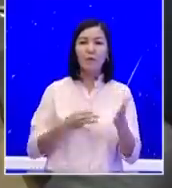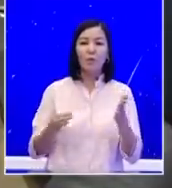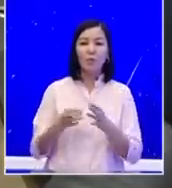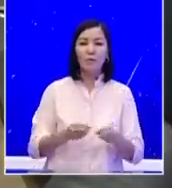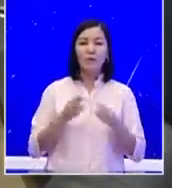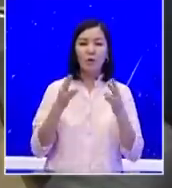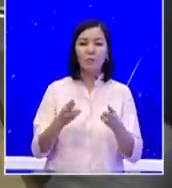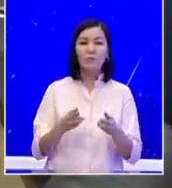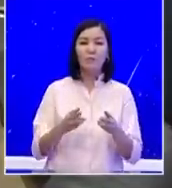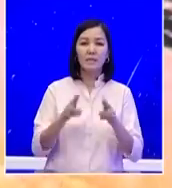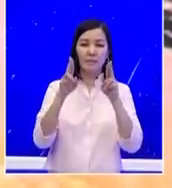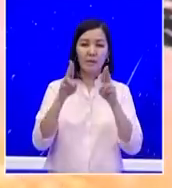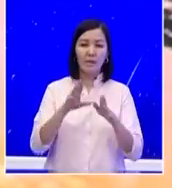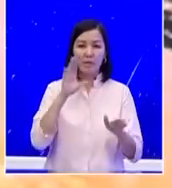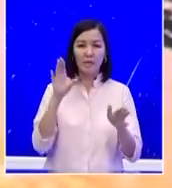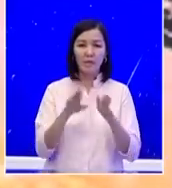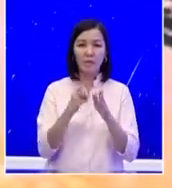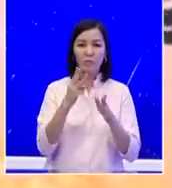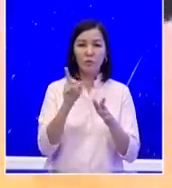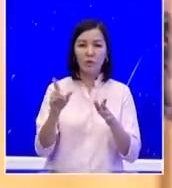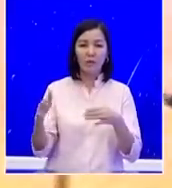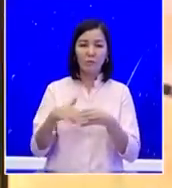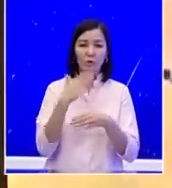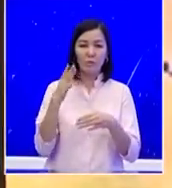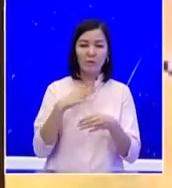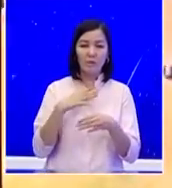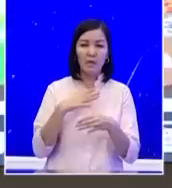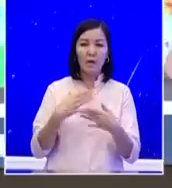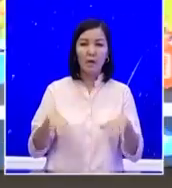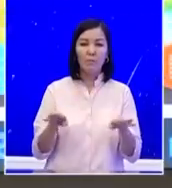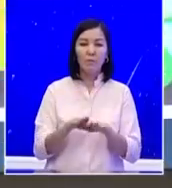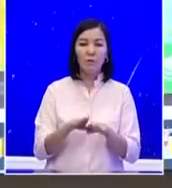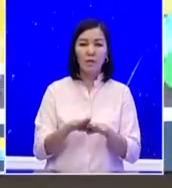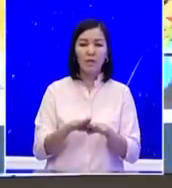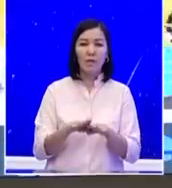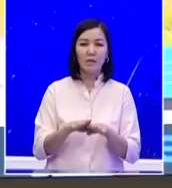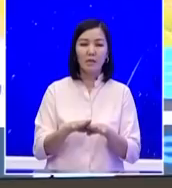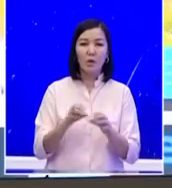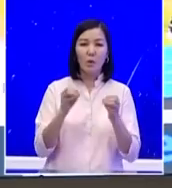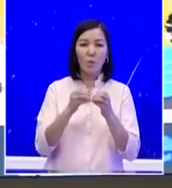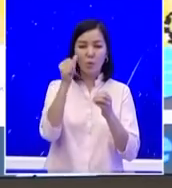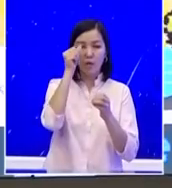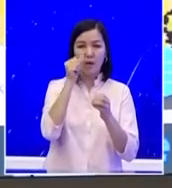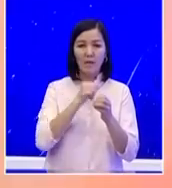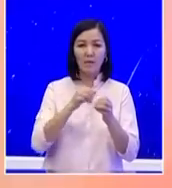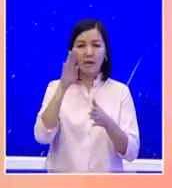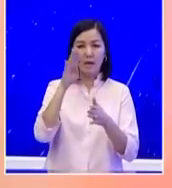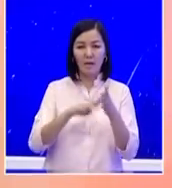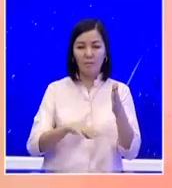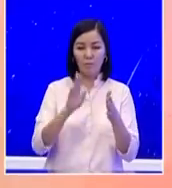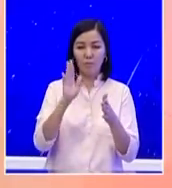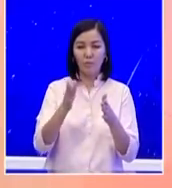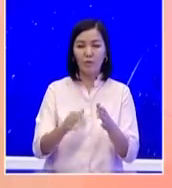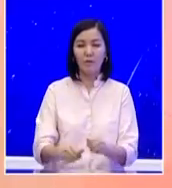қауіпсіздігі ережелерін сақтамаған үшін 3 адам жауапкершілікке тартылған. Мұндай жағдайда 10 айлық есептік көрсеткішке дейін әкімшілік